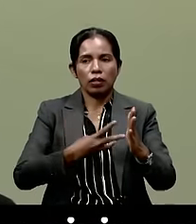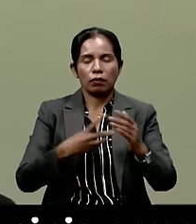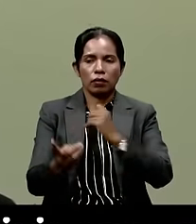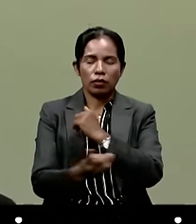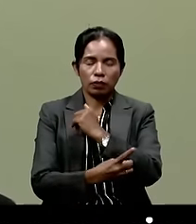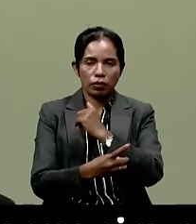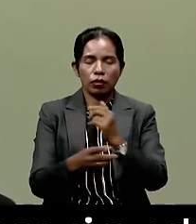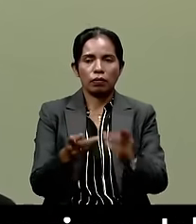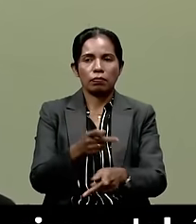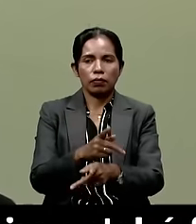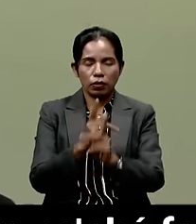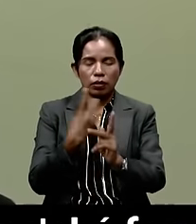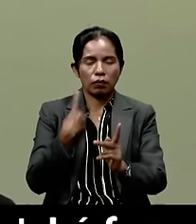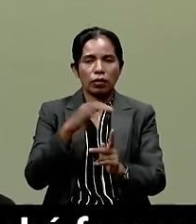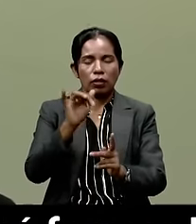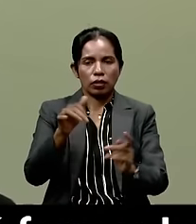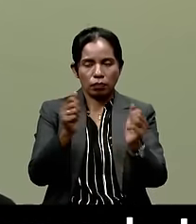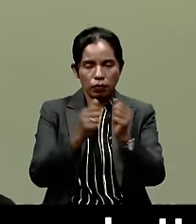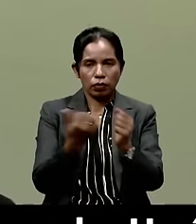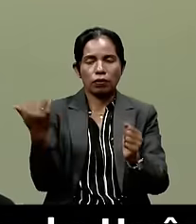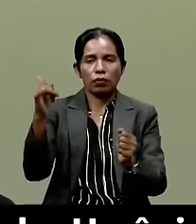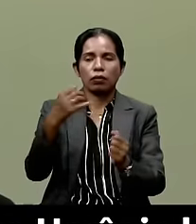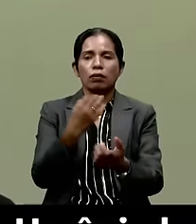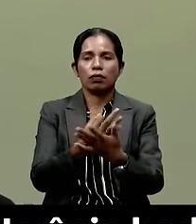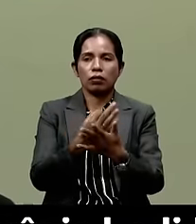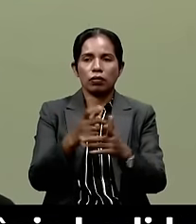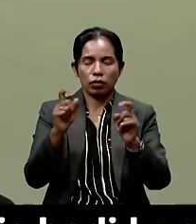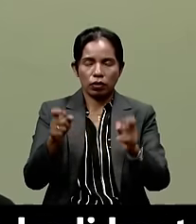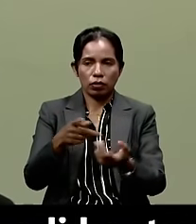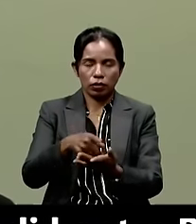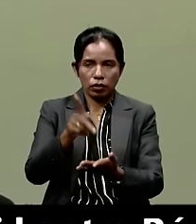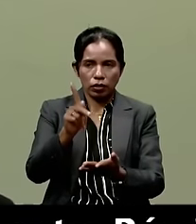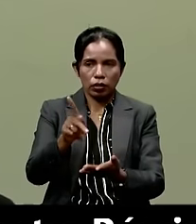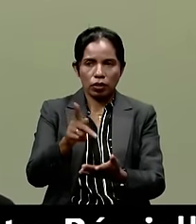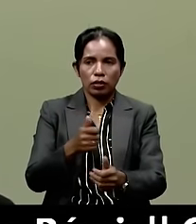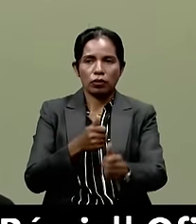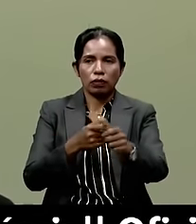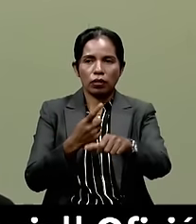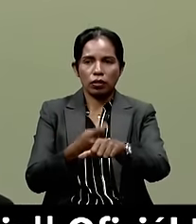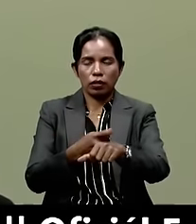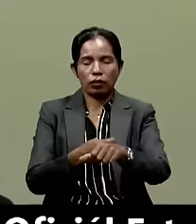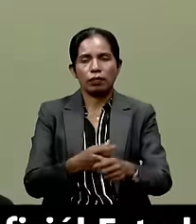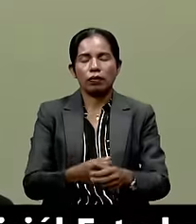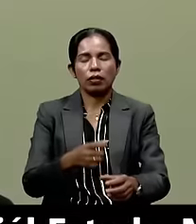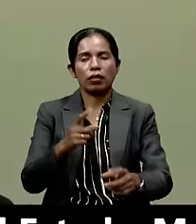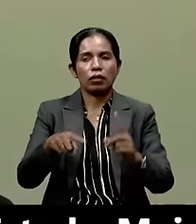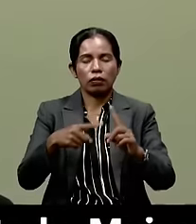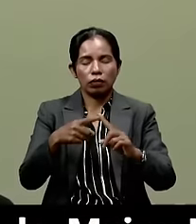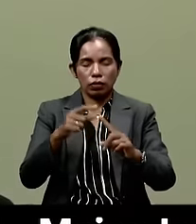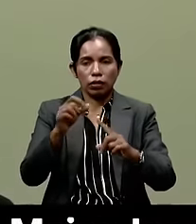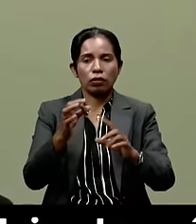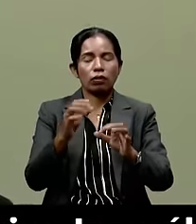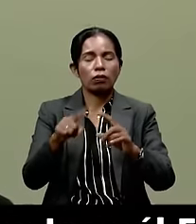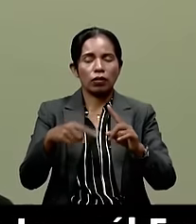kredit. Kami halu akur wasira kata, osannya thank you be hal pagamento tuirne tempo. Saya mengira maklain dari sira